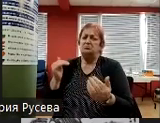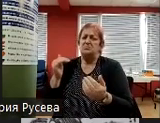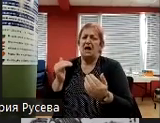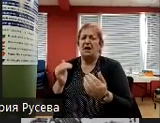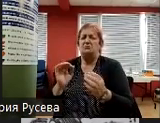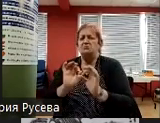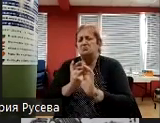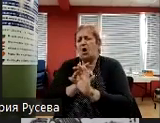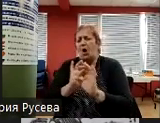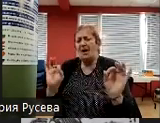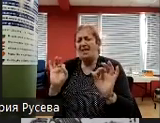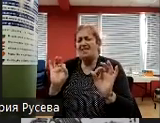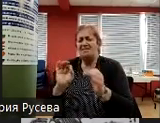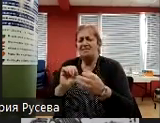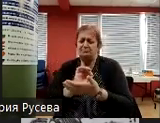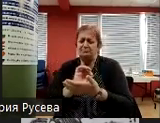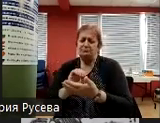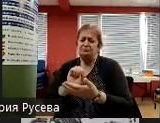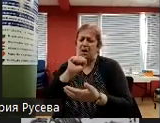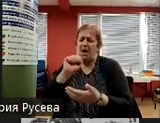най-обикновен шрифт, да може да бъде четлив.